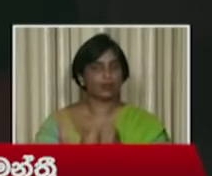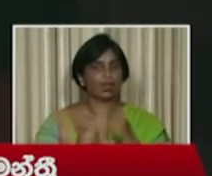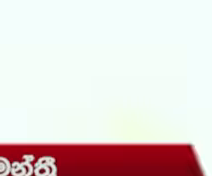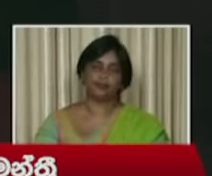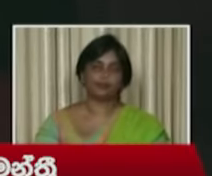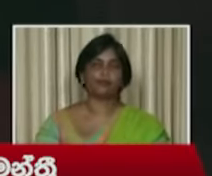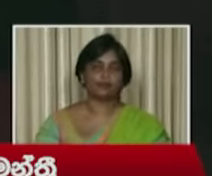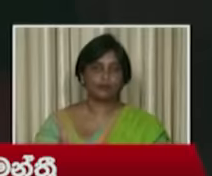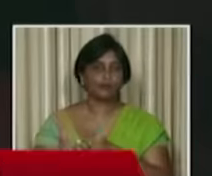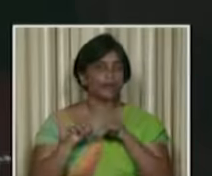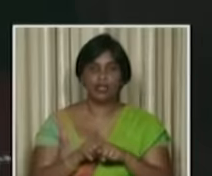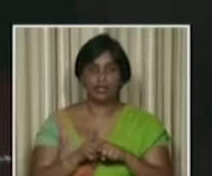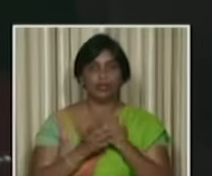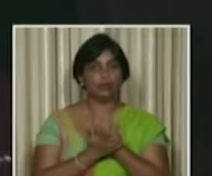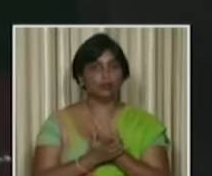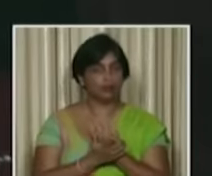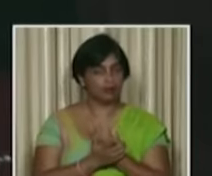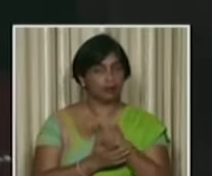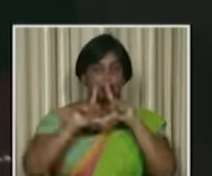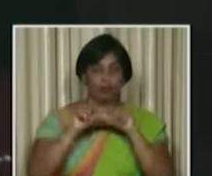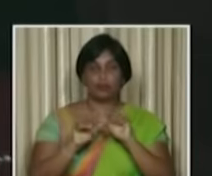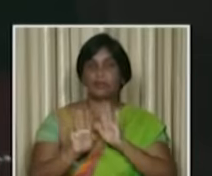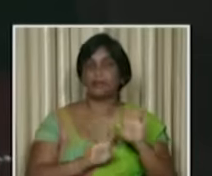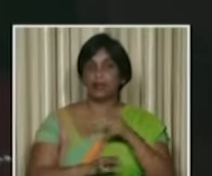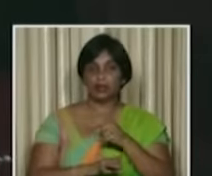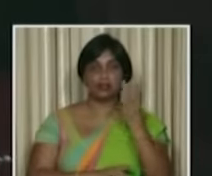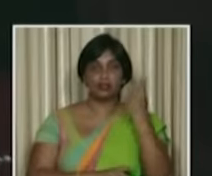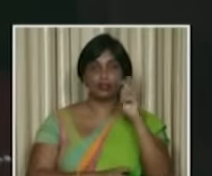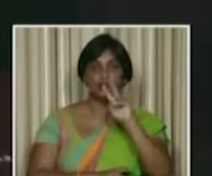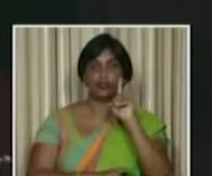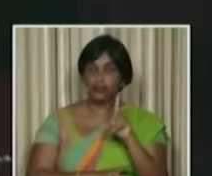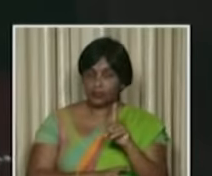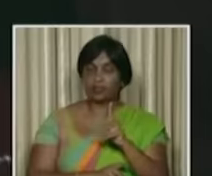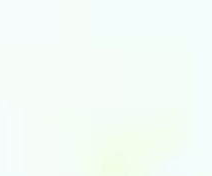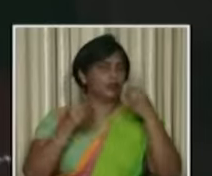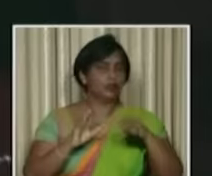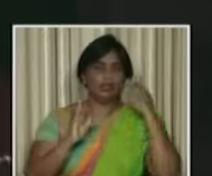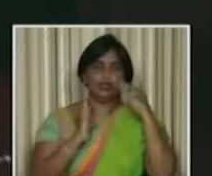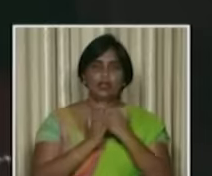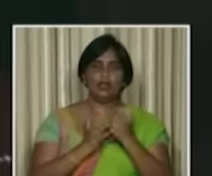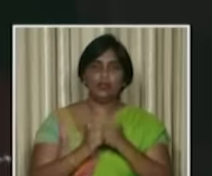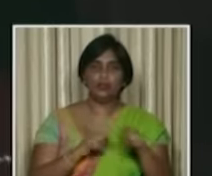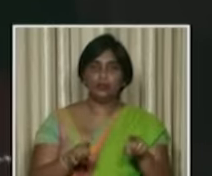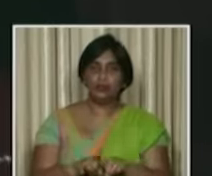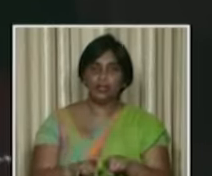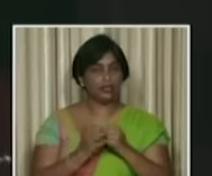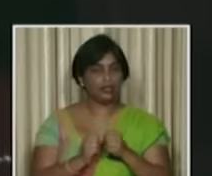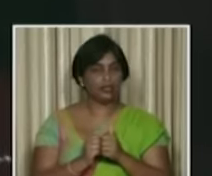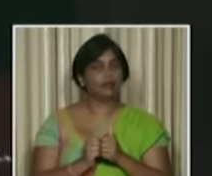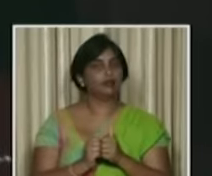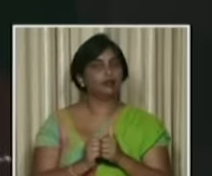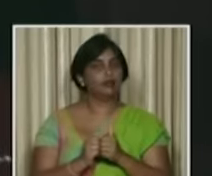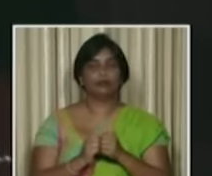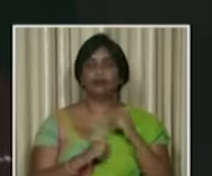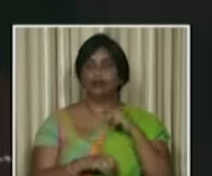පක්ෂ පාලනේ. 2001 පොදු පෙරමුණේ පාලනේ. 2021 පොදු ජන පෙරමුණේ රට වැටුණා නම් වග කියන්න ඕන. මේ